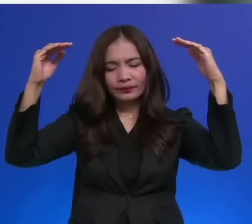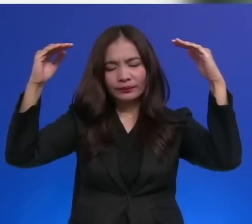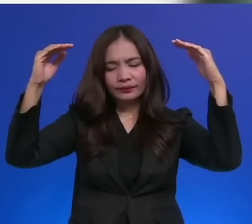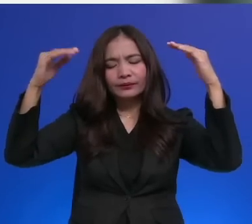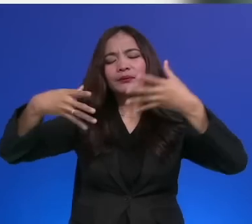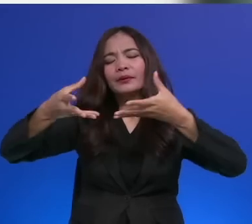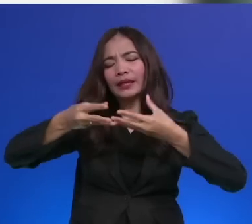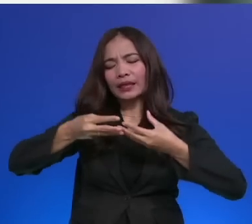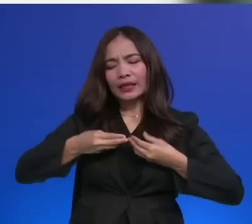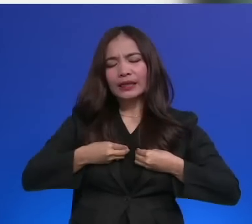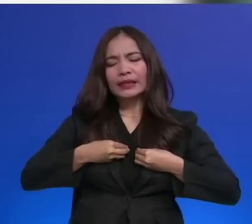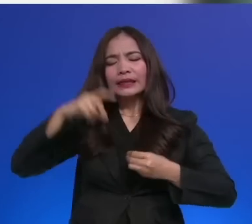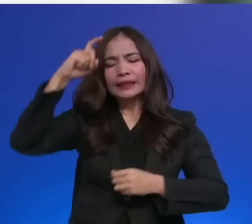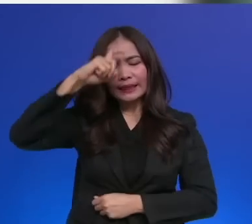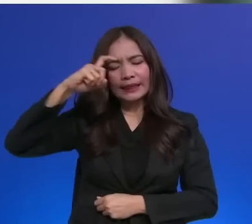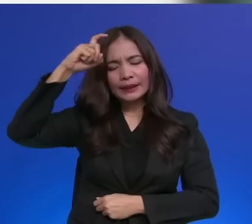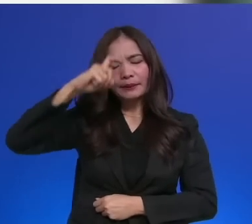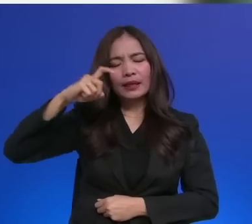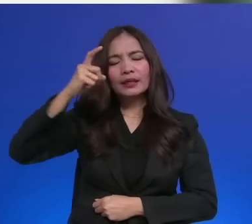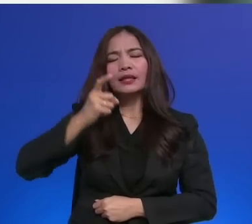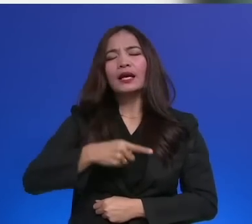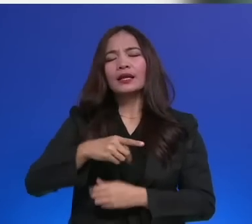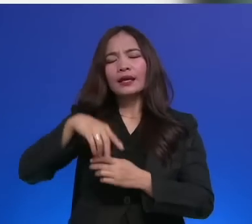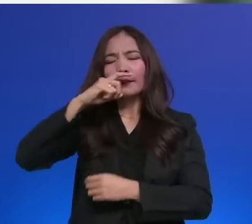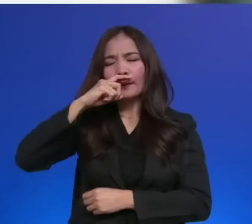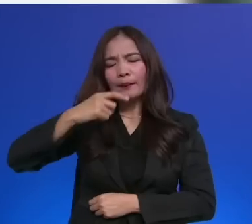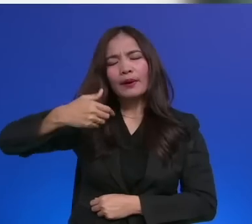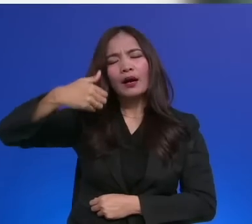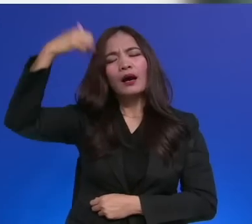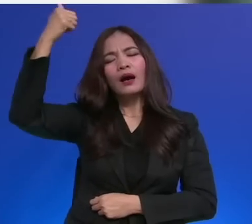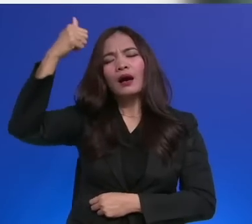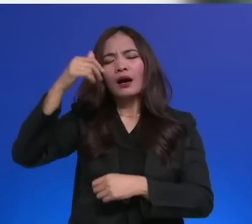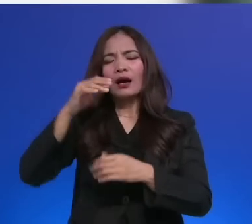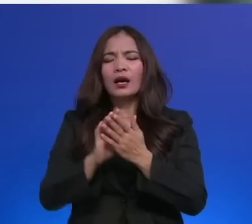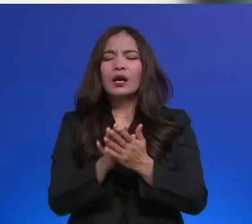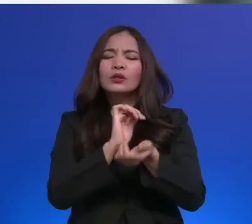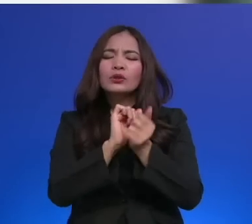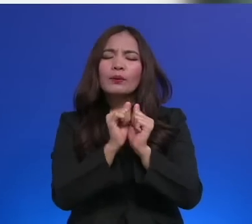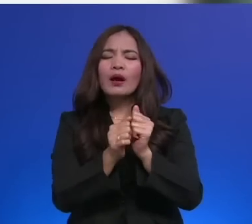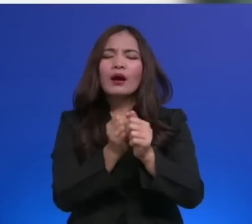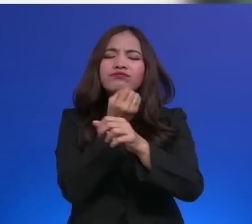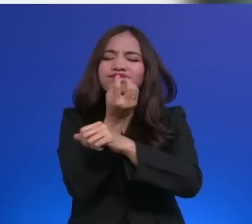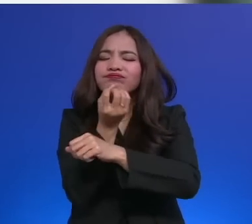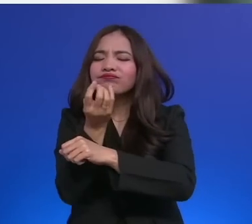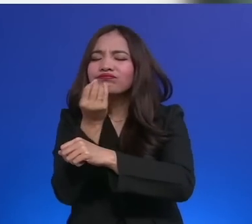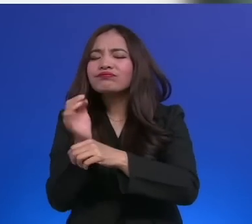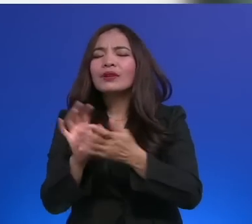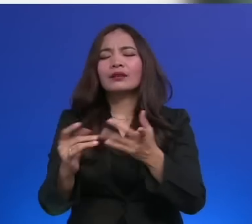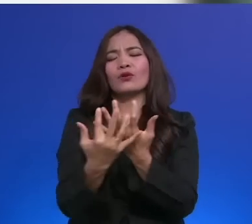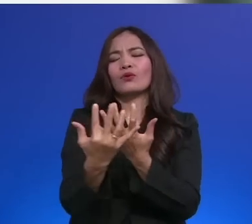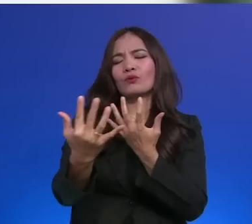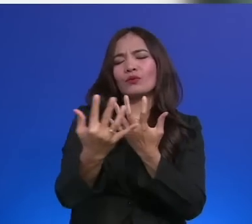beri kami hikmat dari Bapa untuk menyampaikan apa yang Bapa kehendaki untuk didengar umat-Mu.